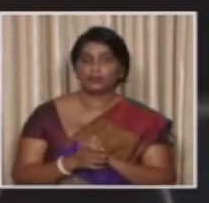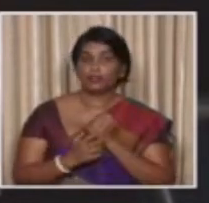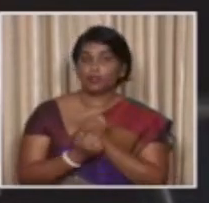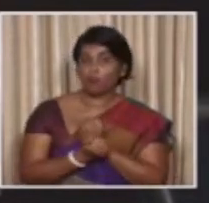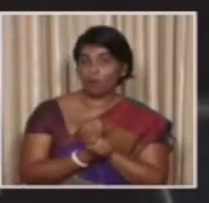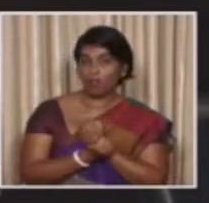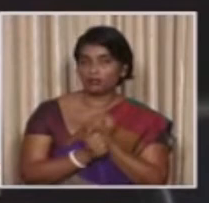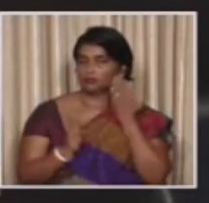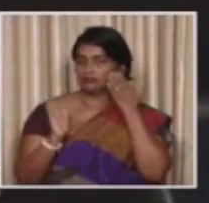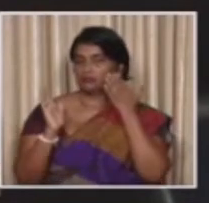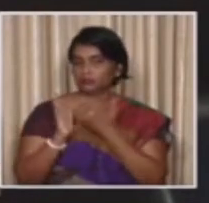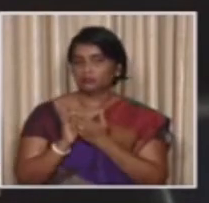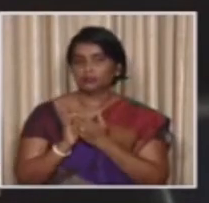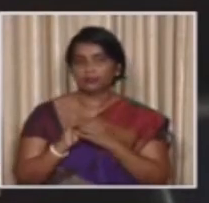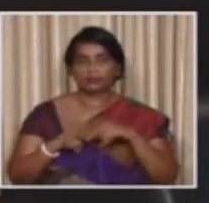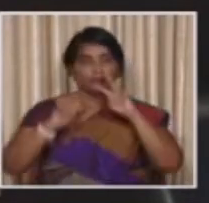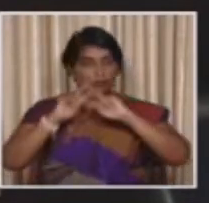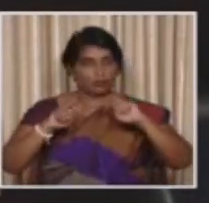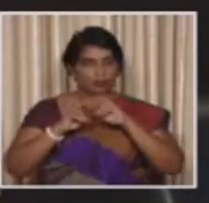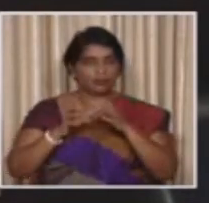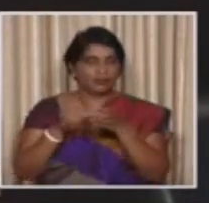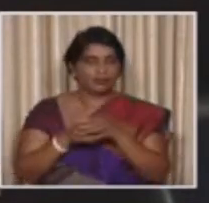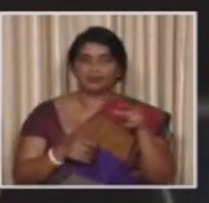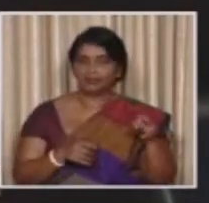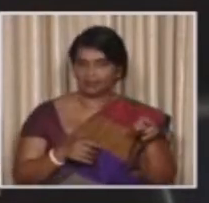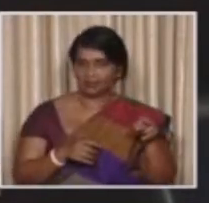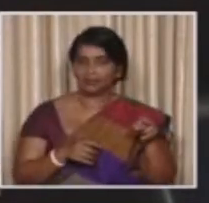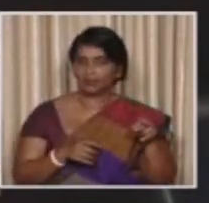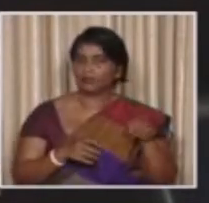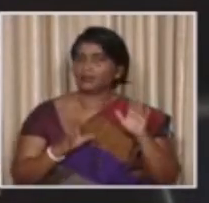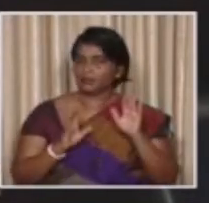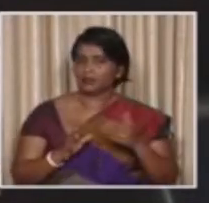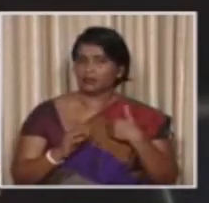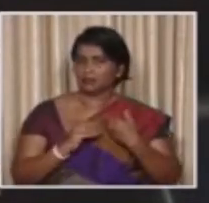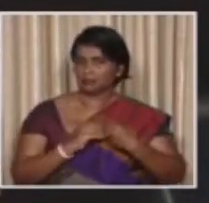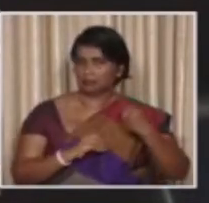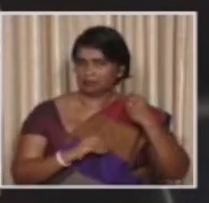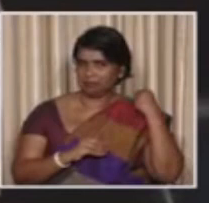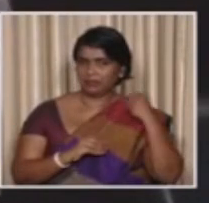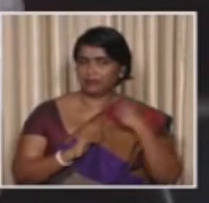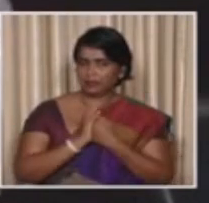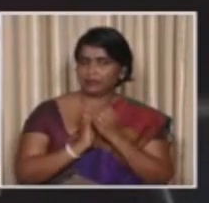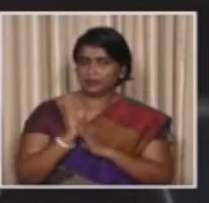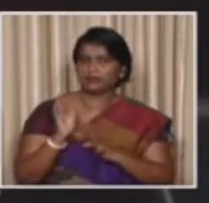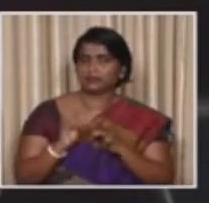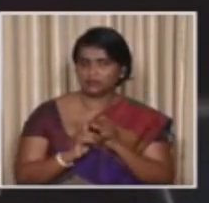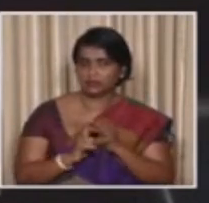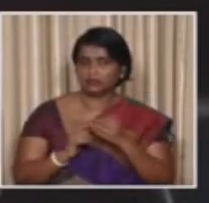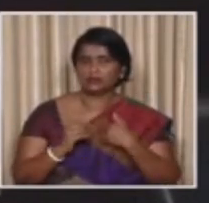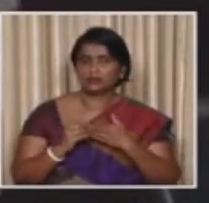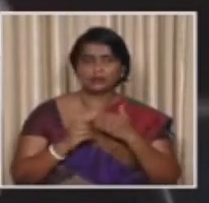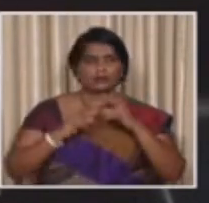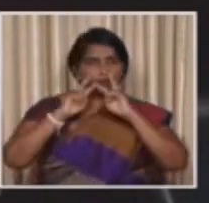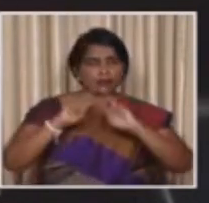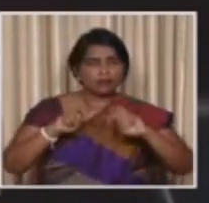පොලිසිය පැත්තෙන් ගත්තොත් මම දන්නවා රිසර්ච් ඩිවිෂන් එකක් තියෙනවා මේ මාත් මෑත කාලයේ ගරු ඇමතුමනි එලියට ආපු